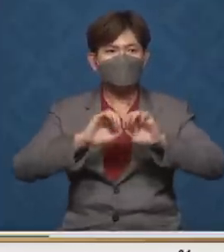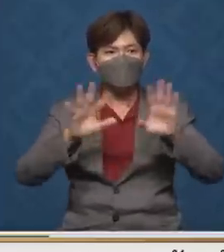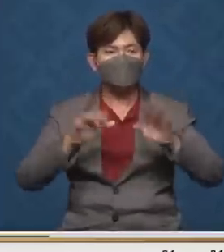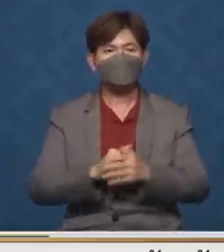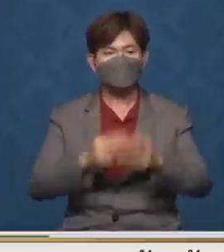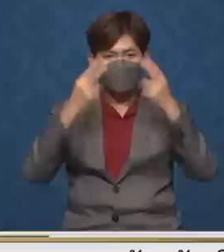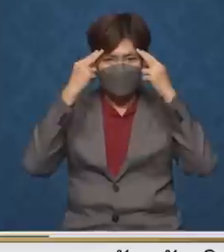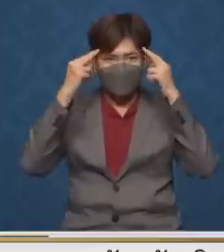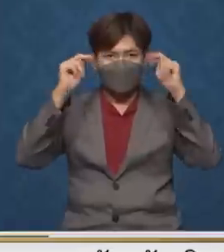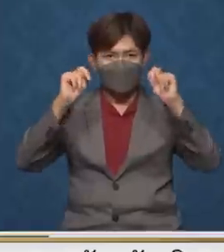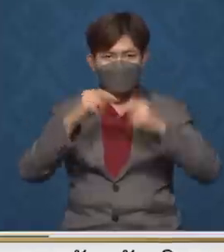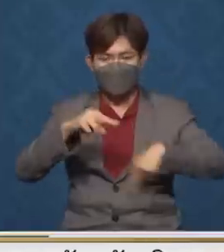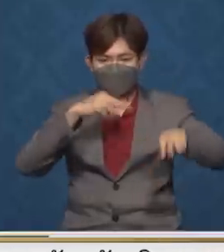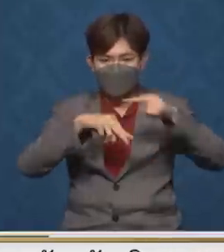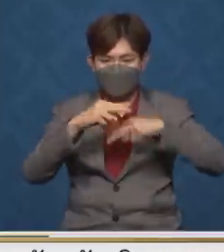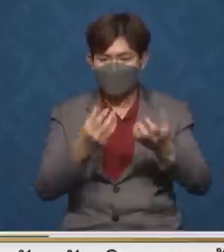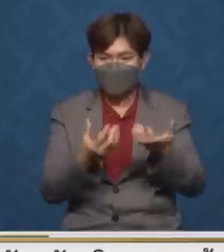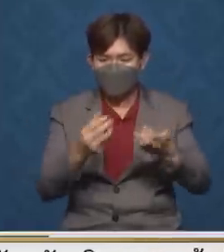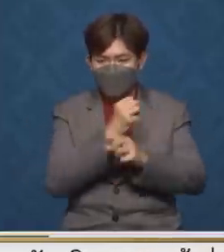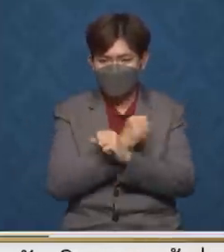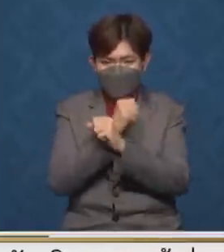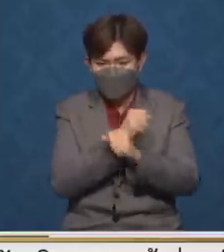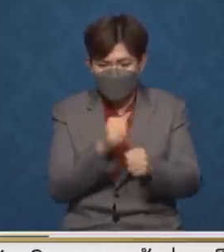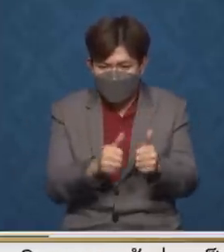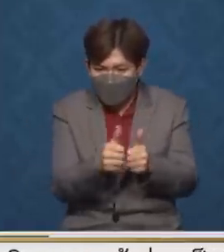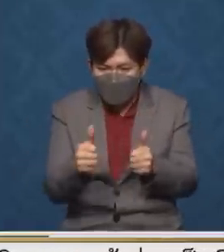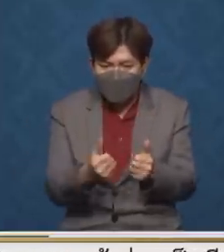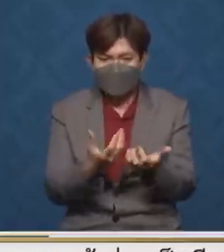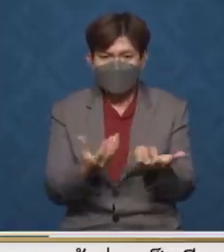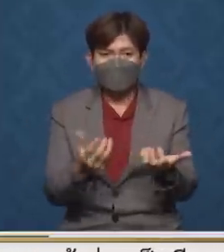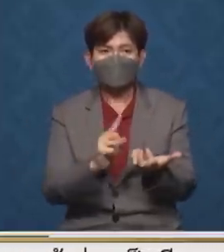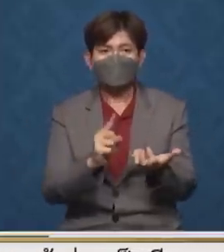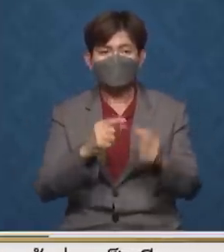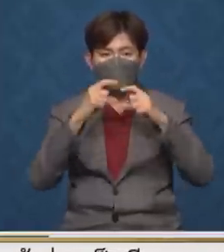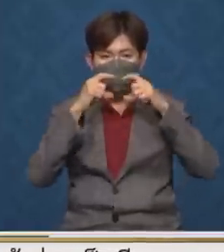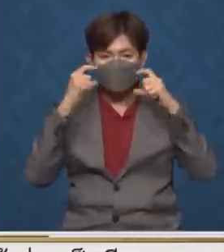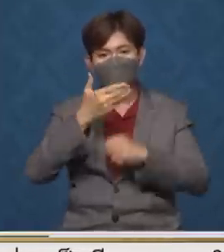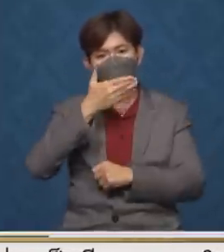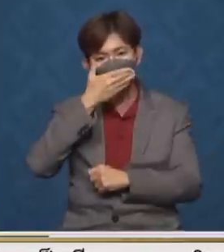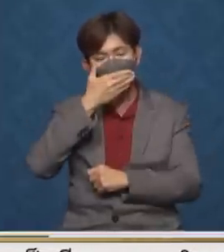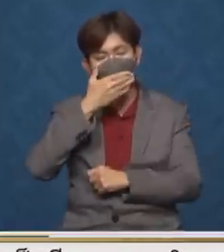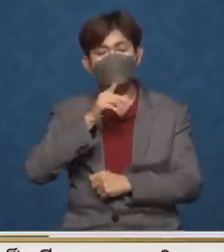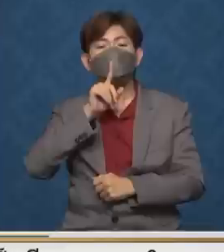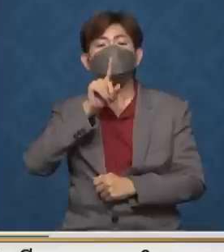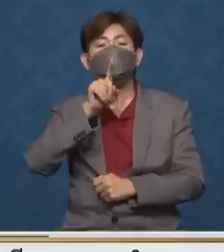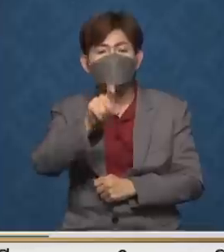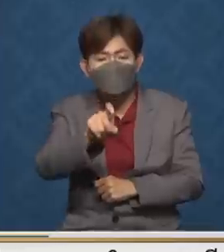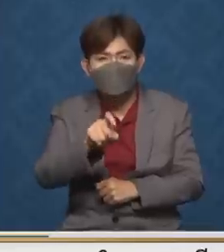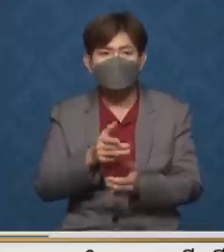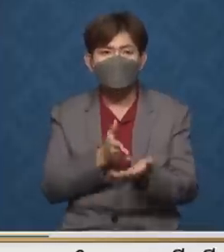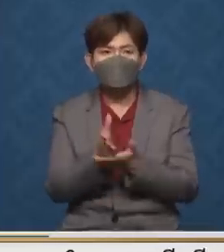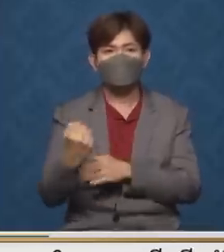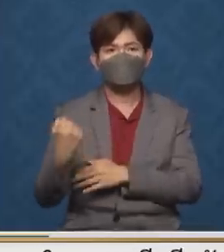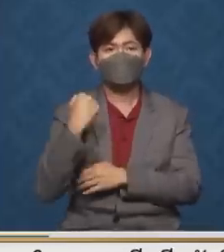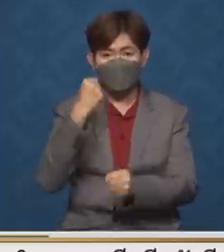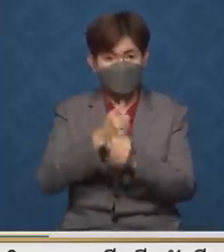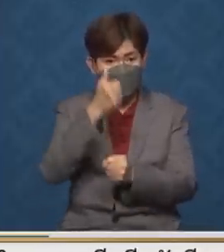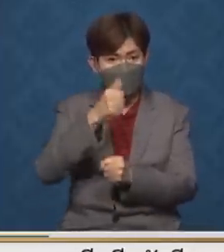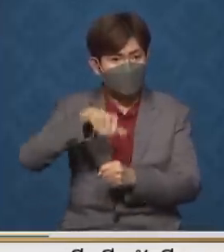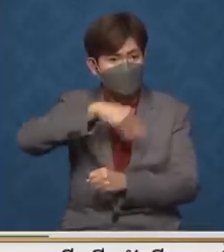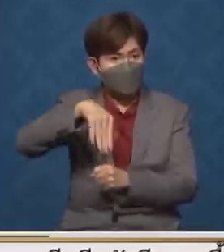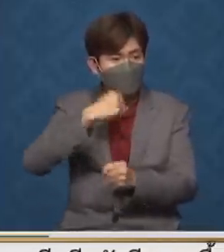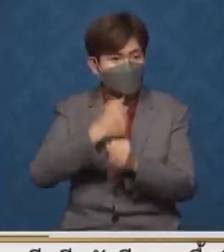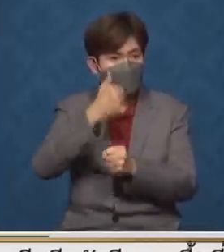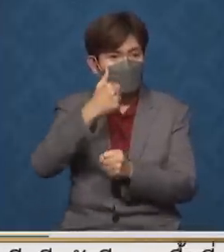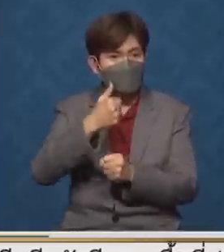นายกรฐมวตีกวบคุสินค่า ราคาดีแล้วสินค่านั่นคือหนากากอนามัยครัผมถามนิเดวถาฝายคามมนคง ทำได้ทุกอย่างขนาน